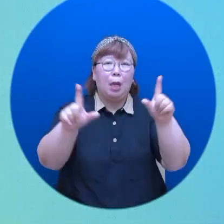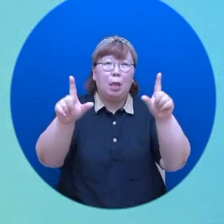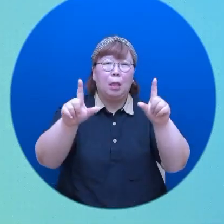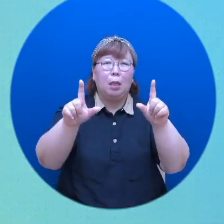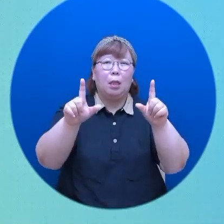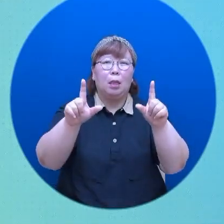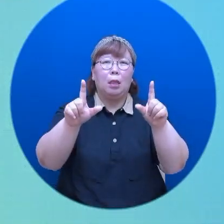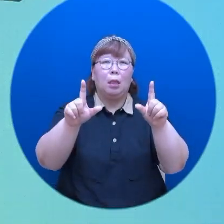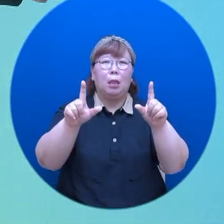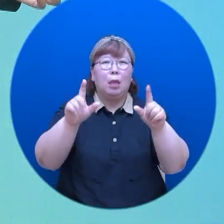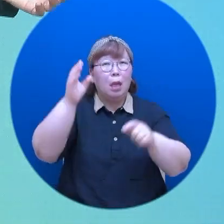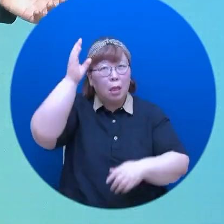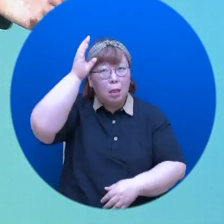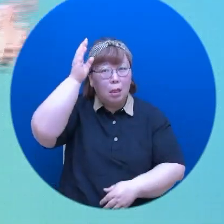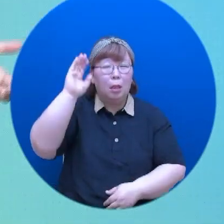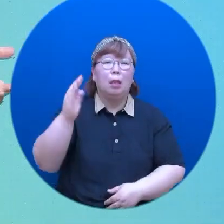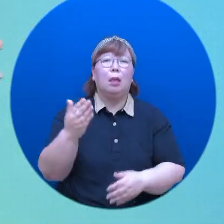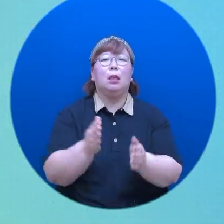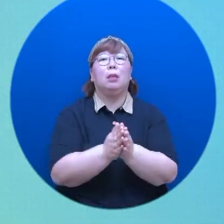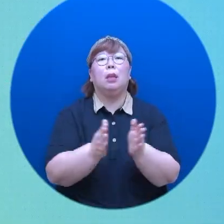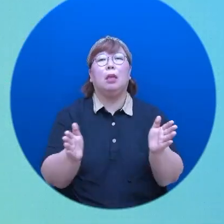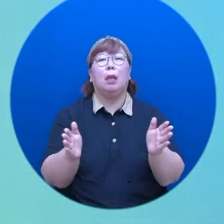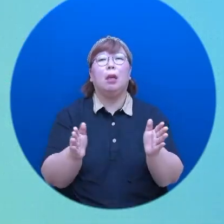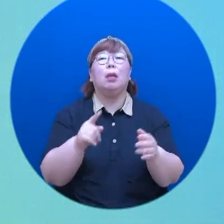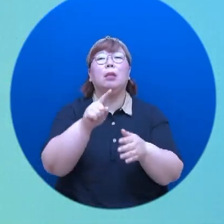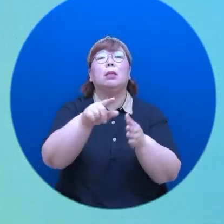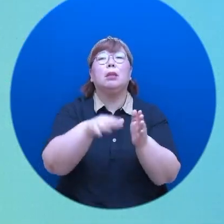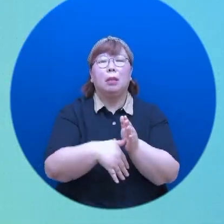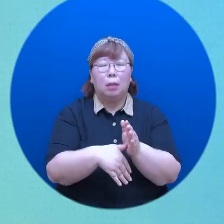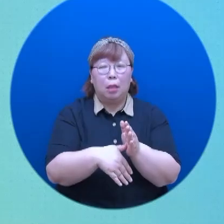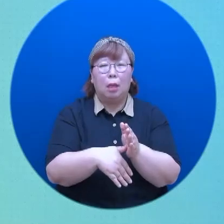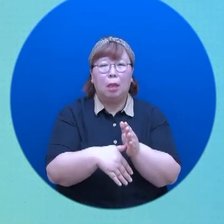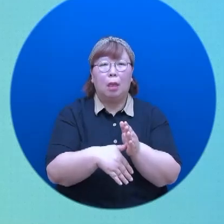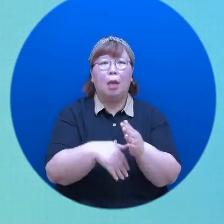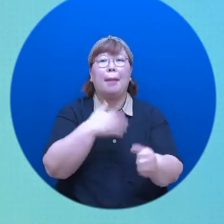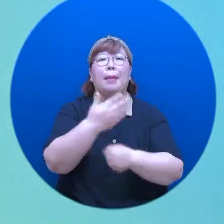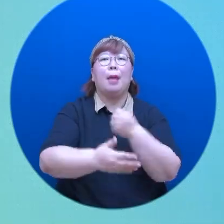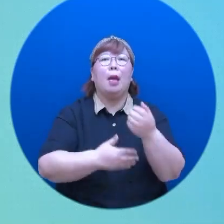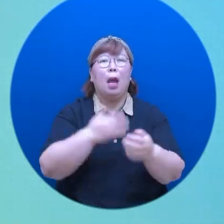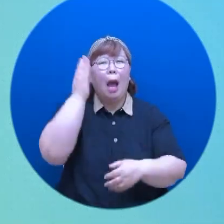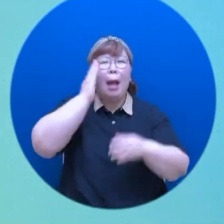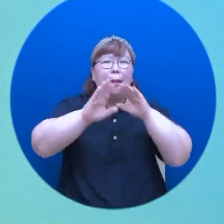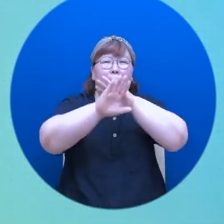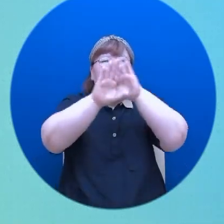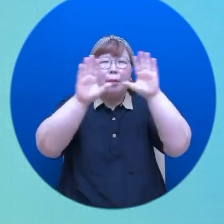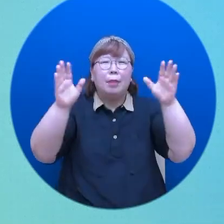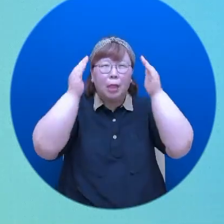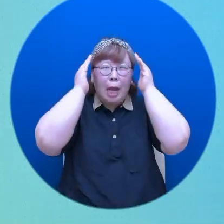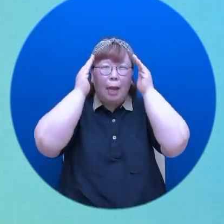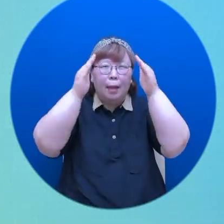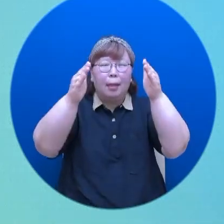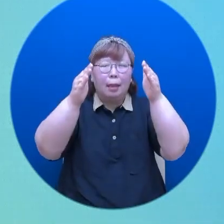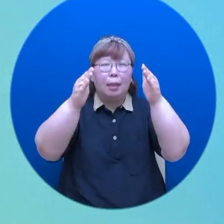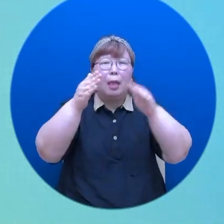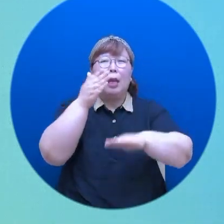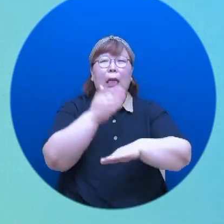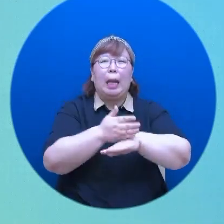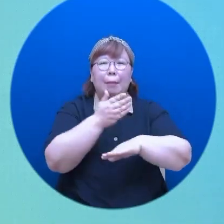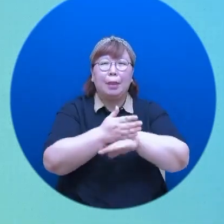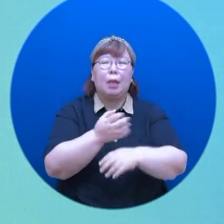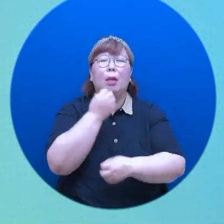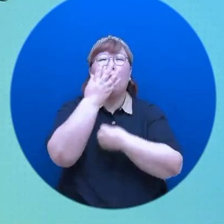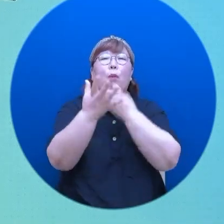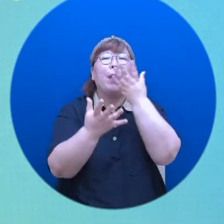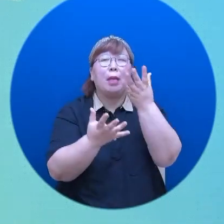미래가 기대되기 시작해요. 그때 비로소 하늘의 하나님을 향한 감사의